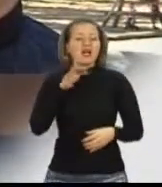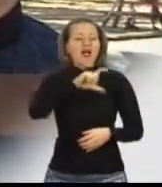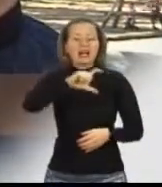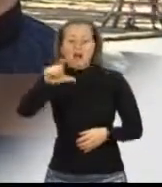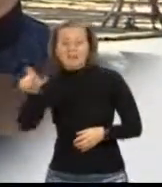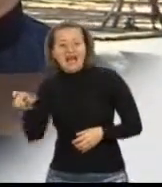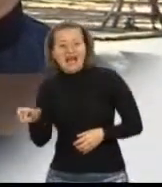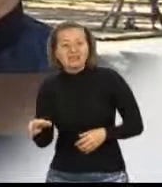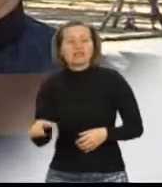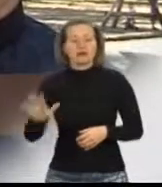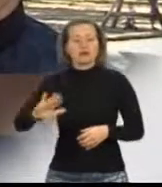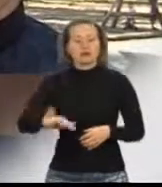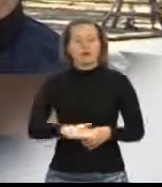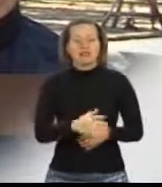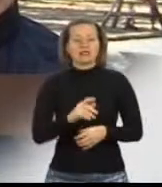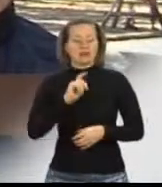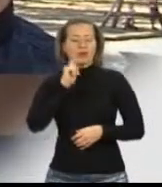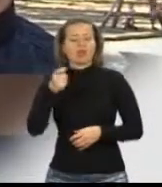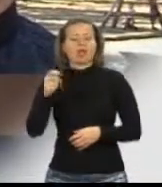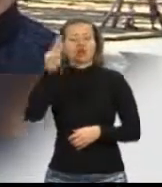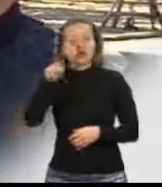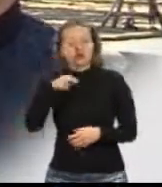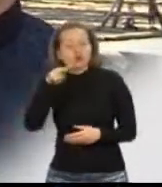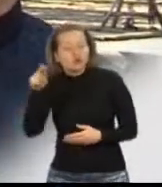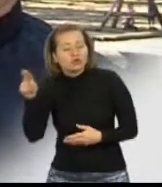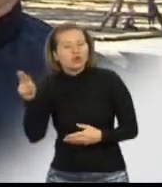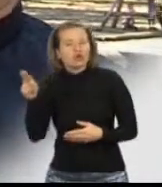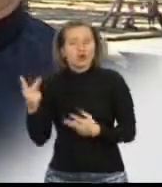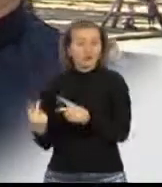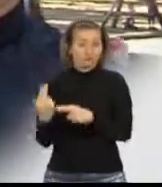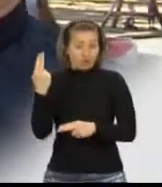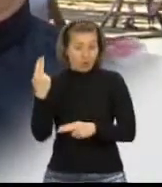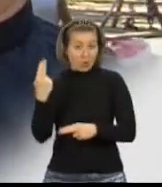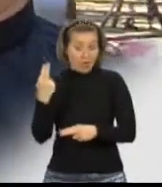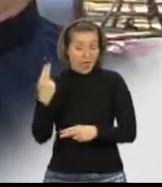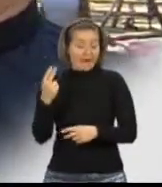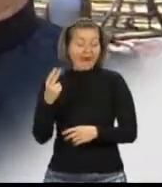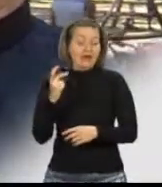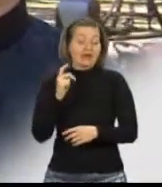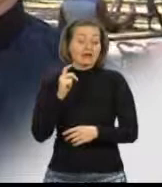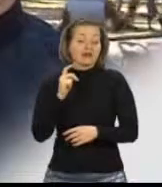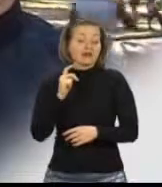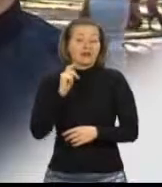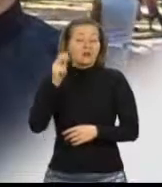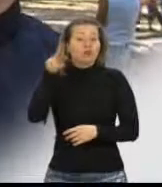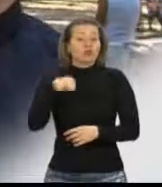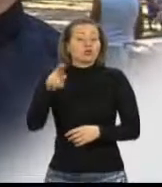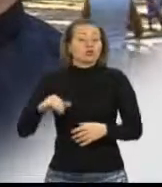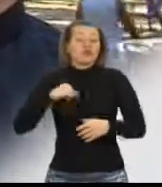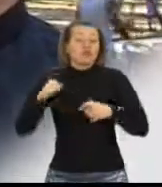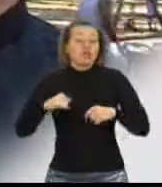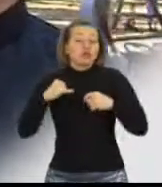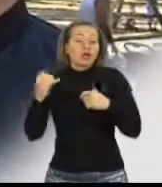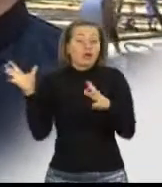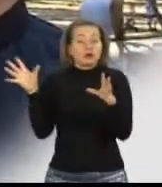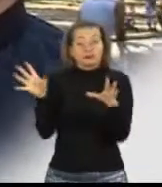Kárpát-medencében élő magyar katolikusokat, főleg a magyar katolikus fiatalokat fogja össze, és minden